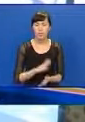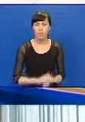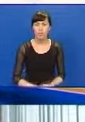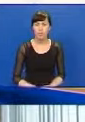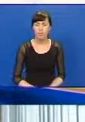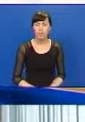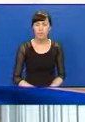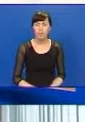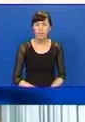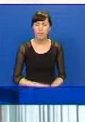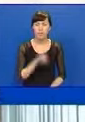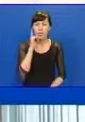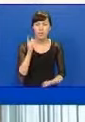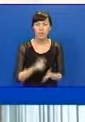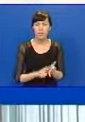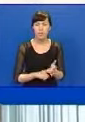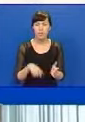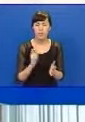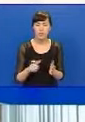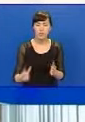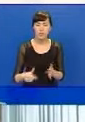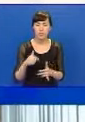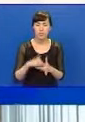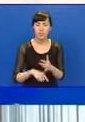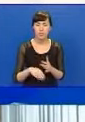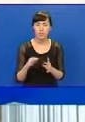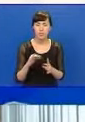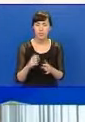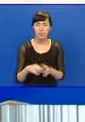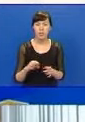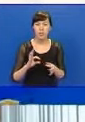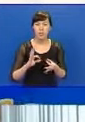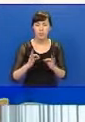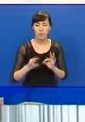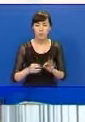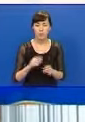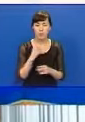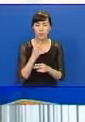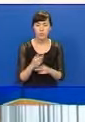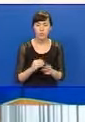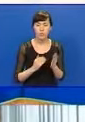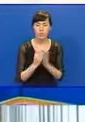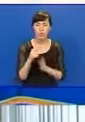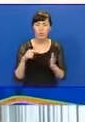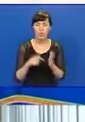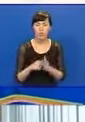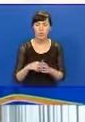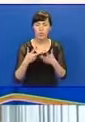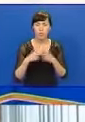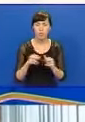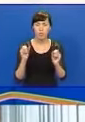ақындарымызға сырлыдан нұрлы терең тебіреністің тұңғиығынан жыр маржандың тізе білетіндігін үйретеді. Жалпы бұның мақсаты жоғары оқу орындары мен арнаулы оқу